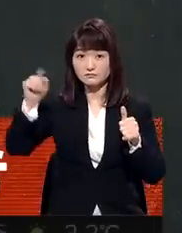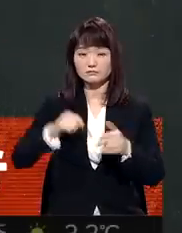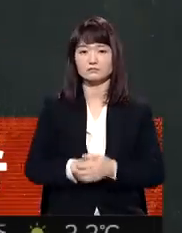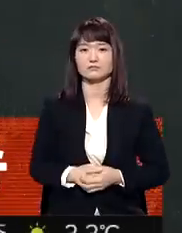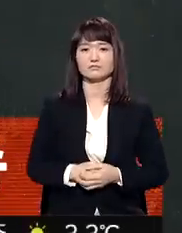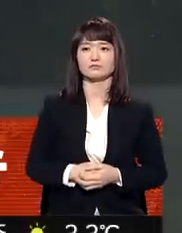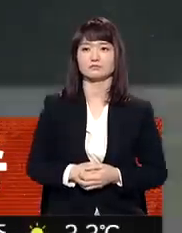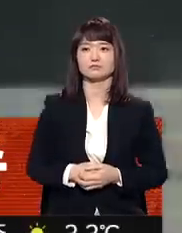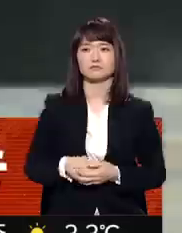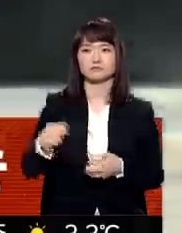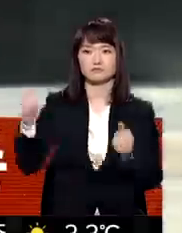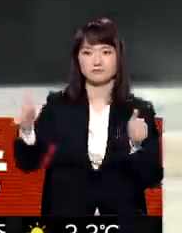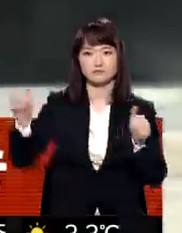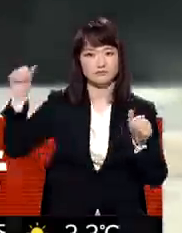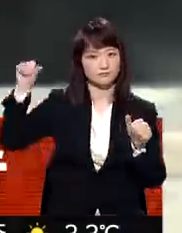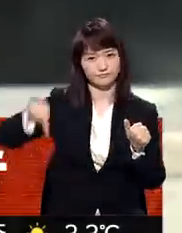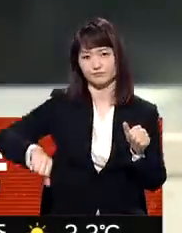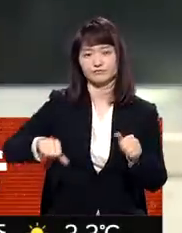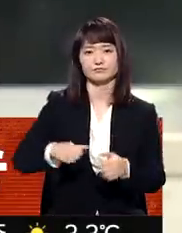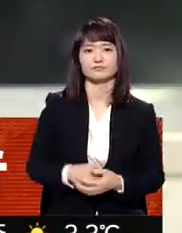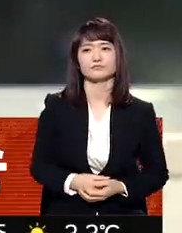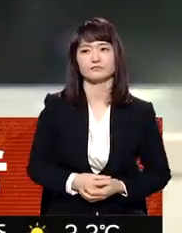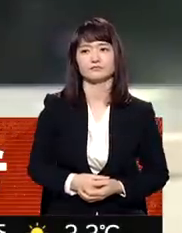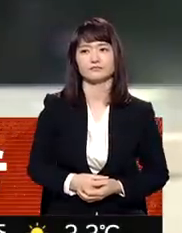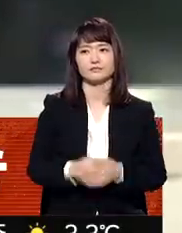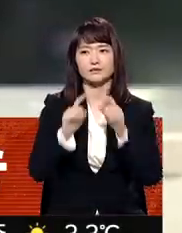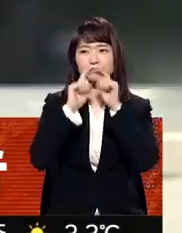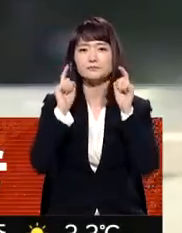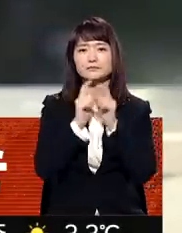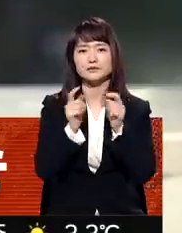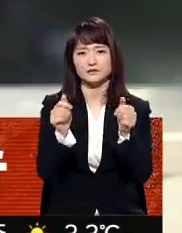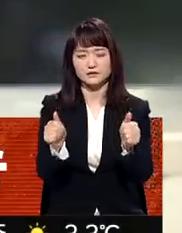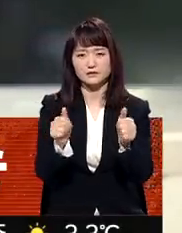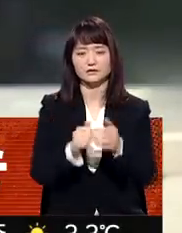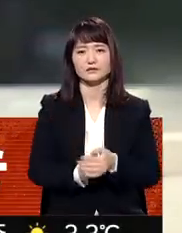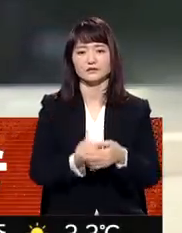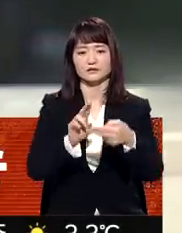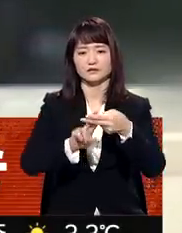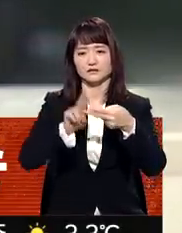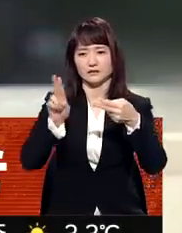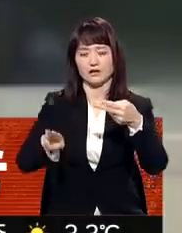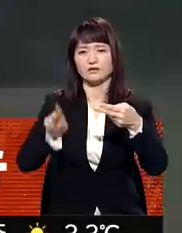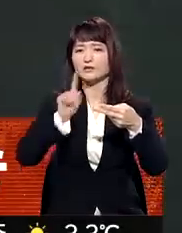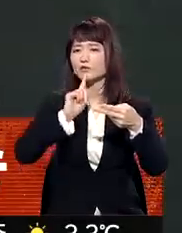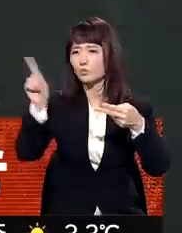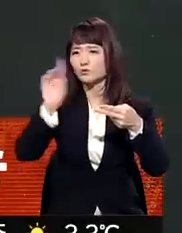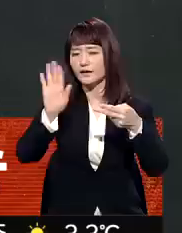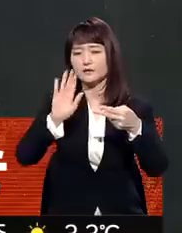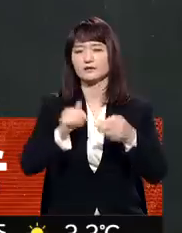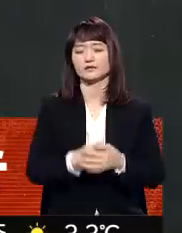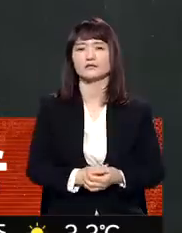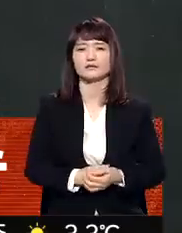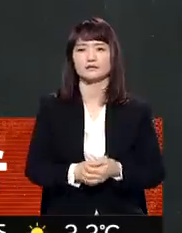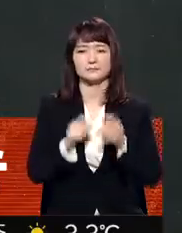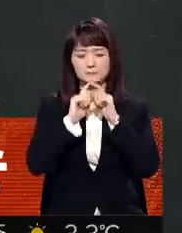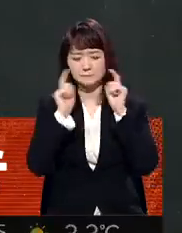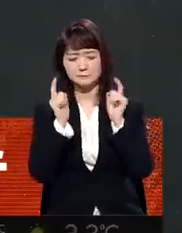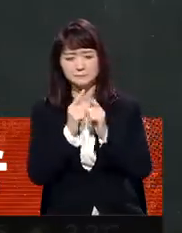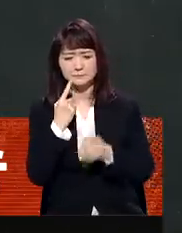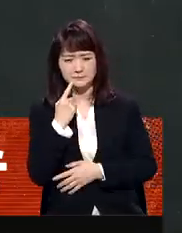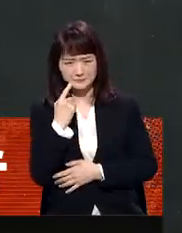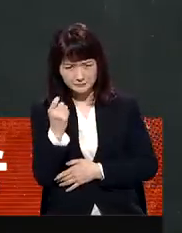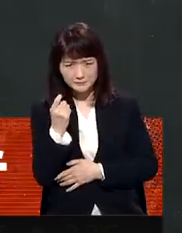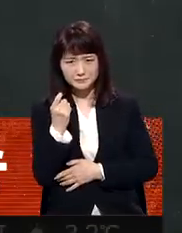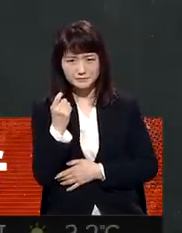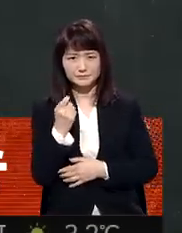세상에 패소했어요 그렇죠 이게 민사소송이에요 형사고소라든지 이런 건 아니고요 민사로 협박